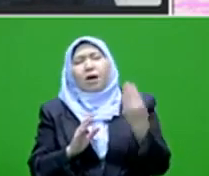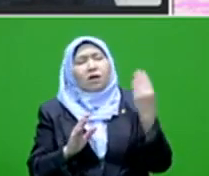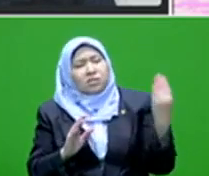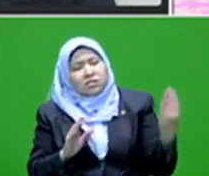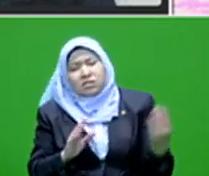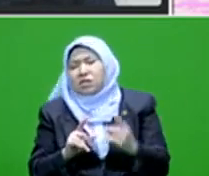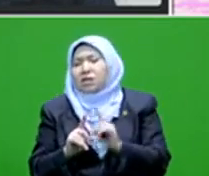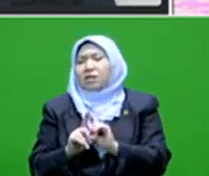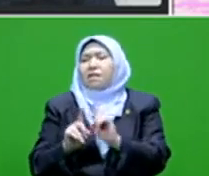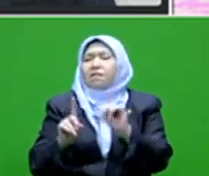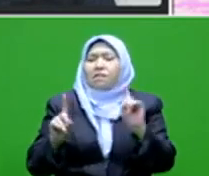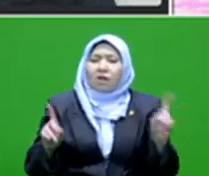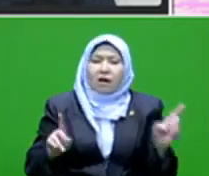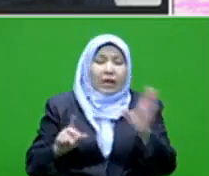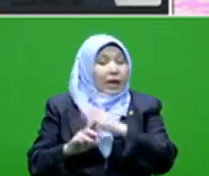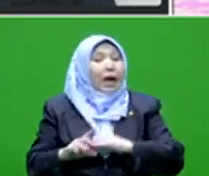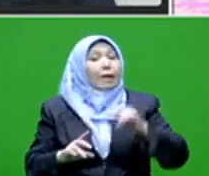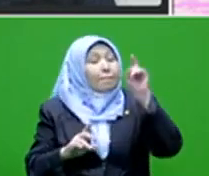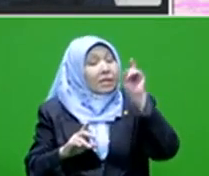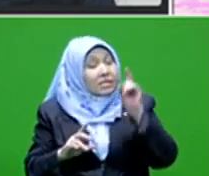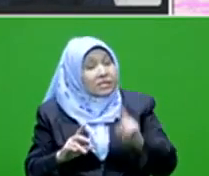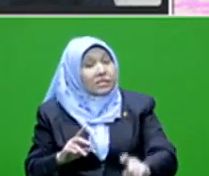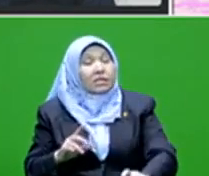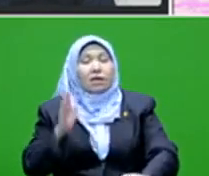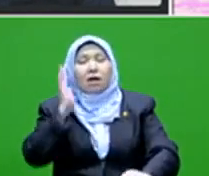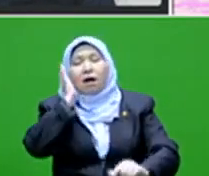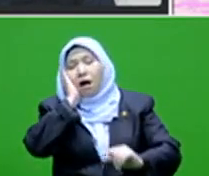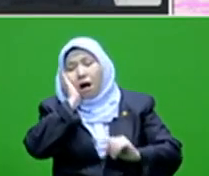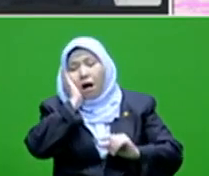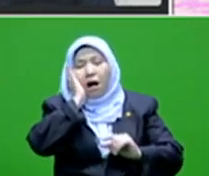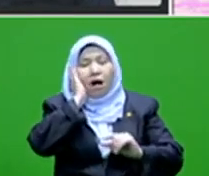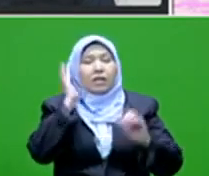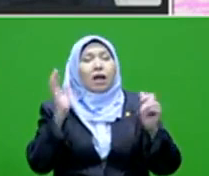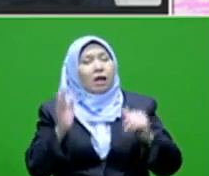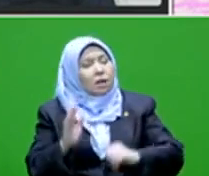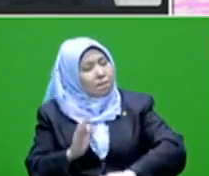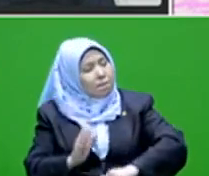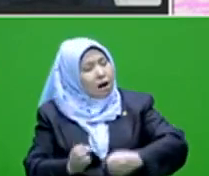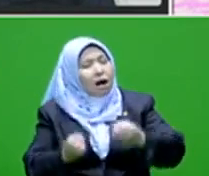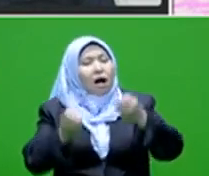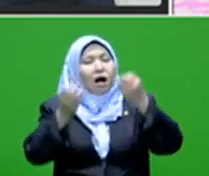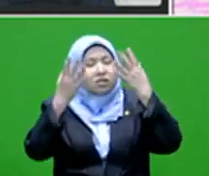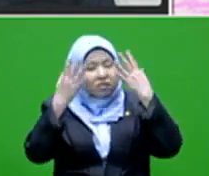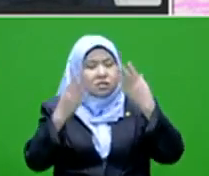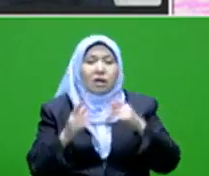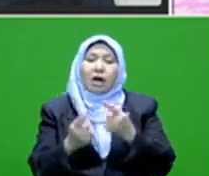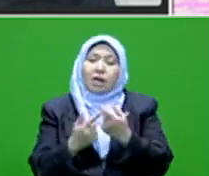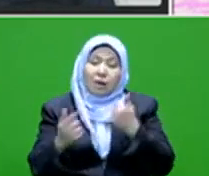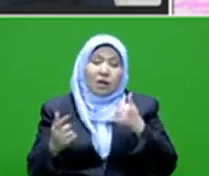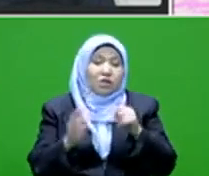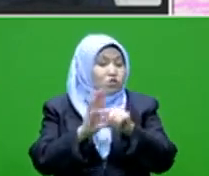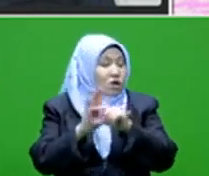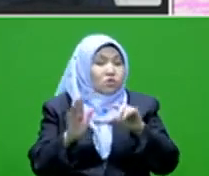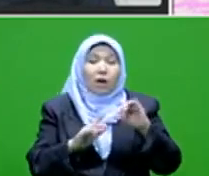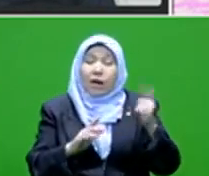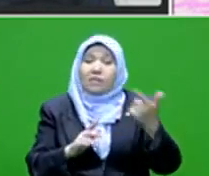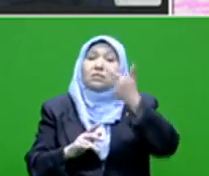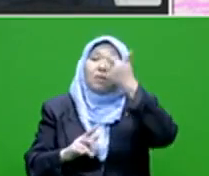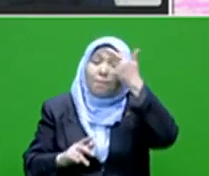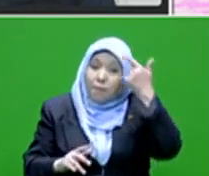ini mesti didendangkan hari ini lebih banyak daripada surah-surah yang lain. Allah.